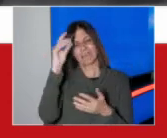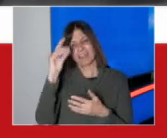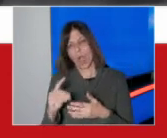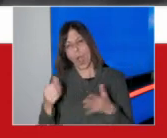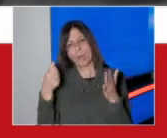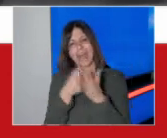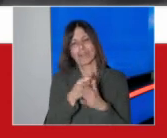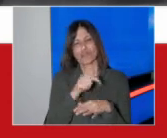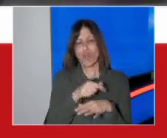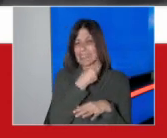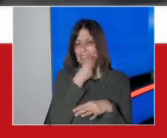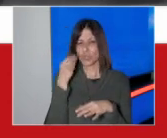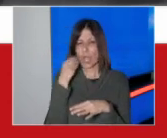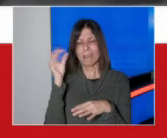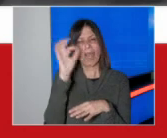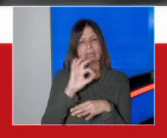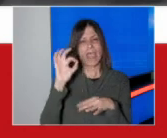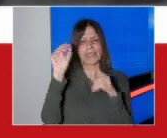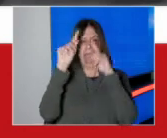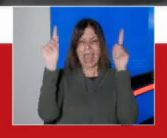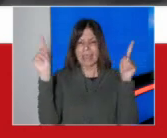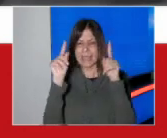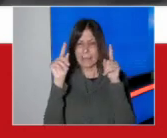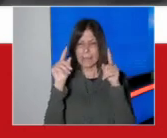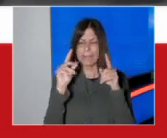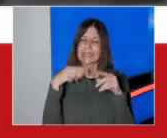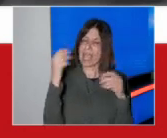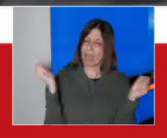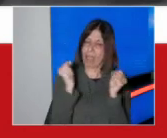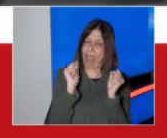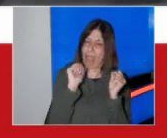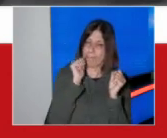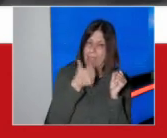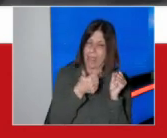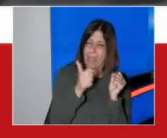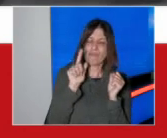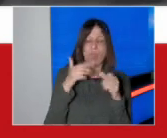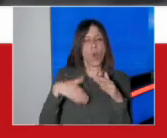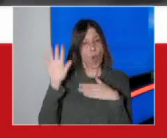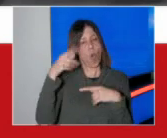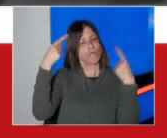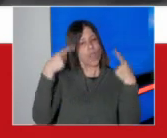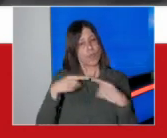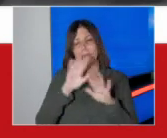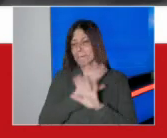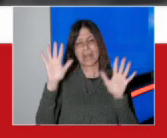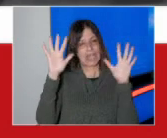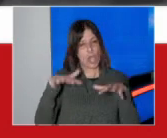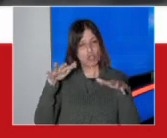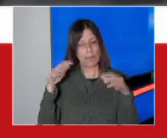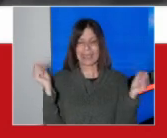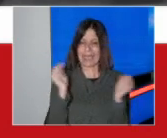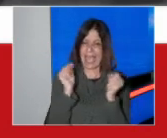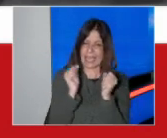עד לשעות הצהריים, עדיין יהיו עננים בשמיים, יקר מחר, אבל בסך הכל רוב היום מחר בלי גשם,